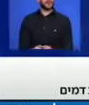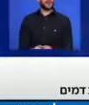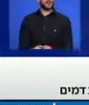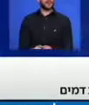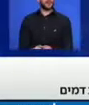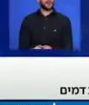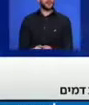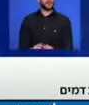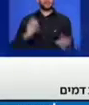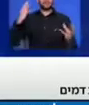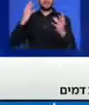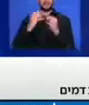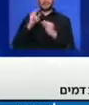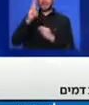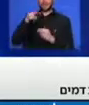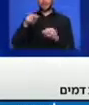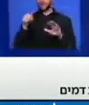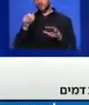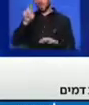מאז